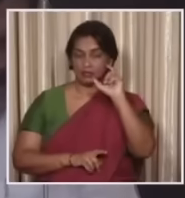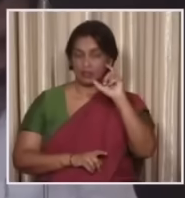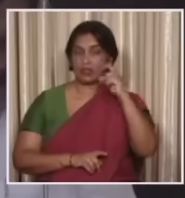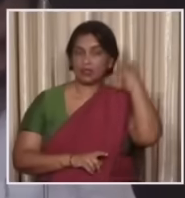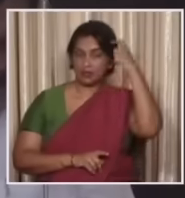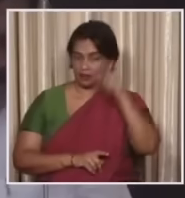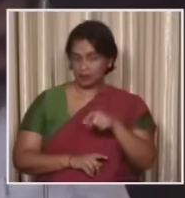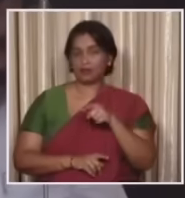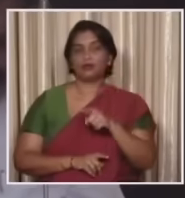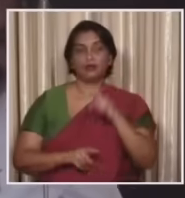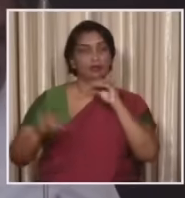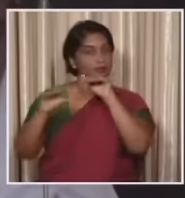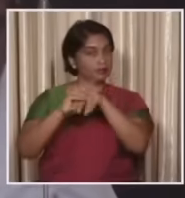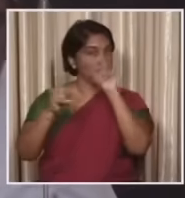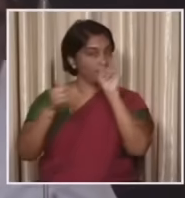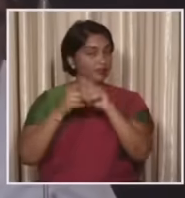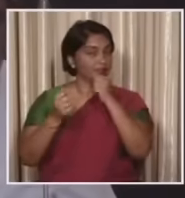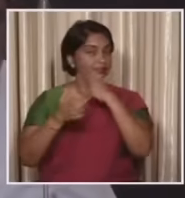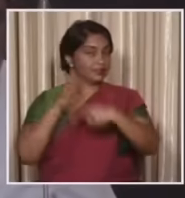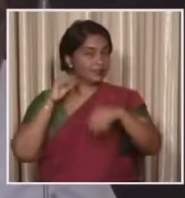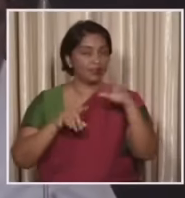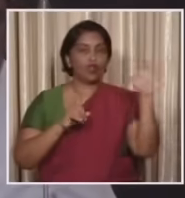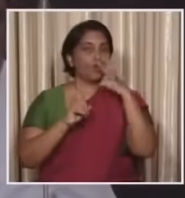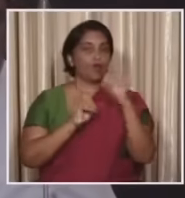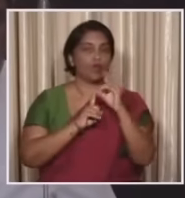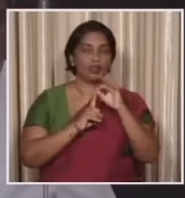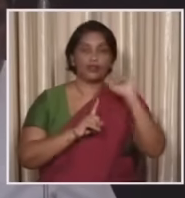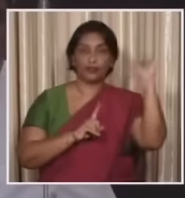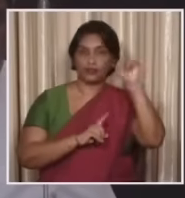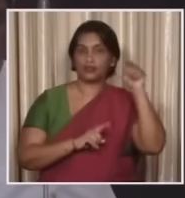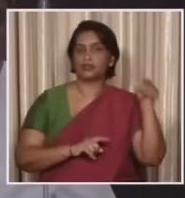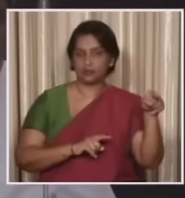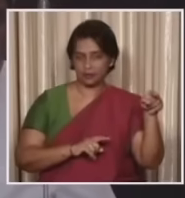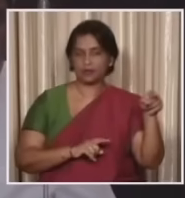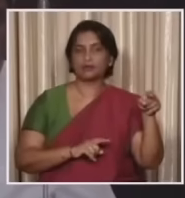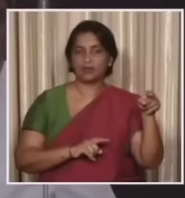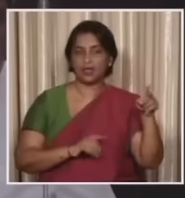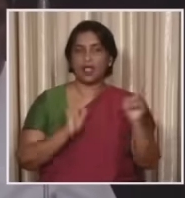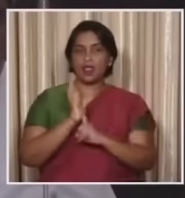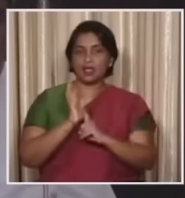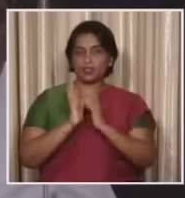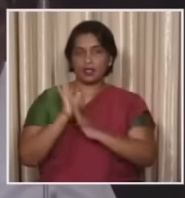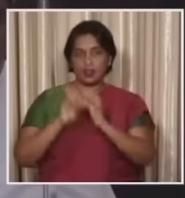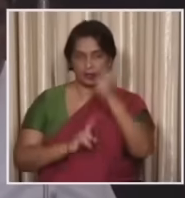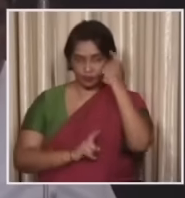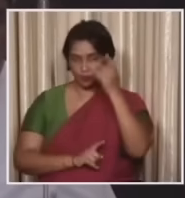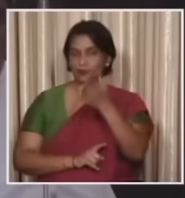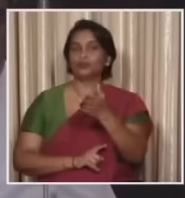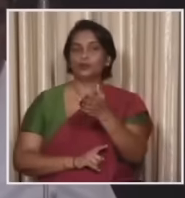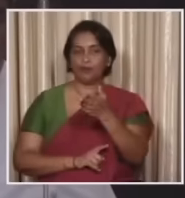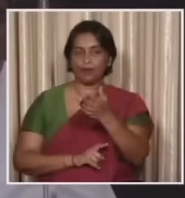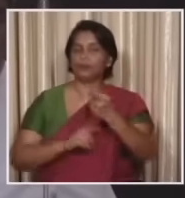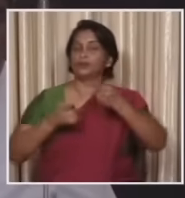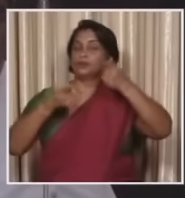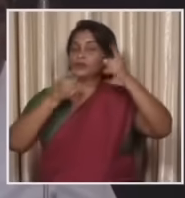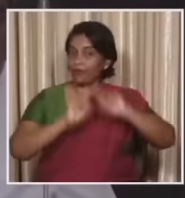මැතිලිය තරඟ කරනකොට එතුමා තමයි පුත්‍රලන් දිස්ත්‍රික්කේ පළවෙනි තැනට ආවේ. ලක්ෂ්මණ කිරියල්ල මැතිතුමා දන්නවා. එතකොට ඊළඟට